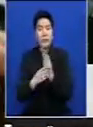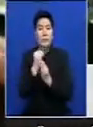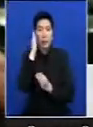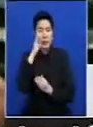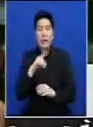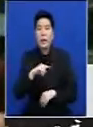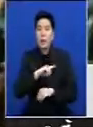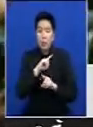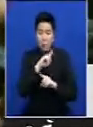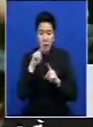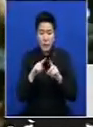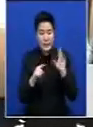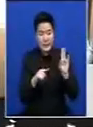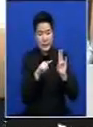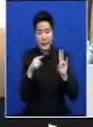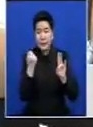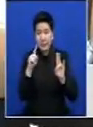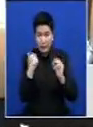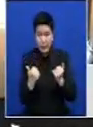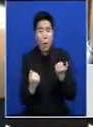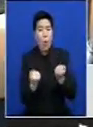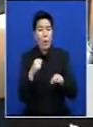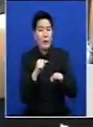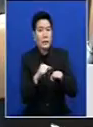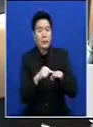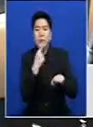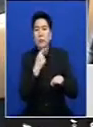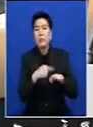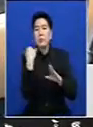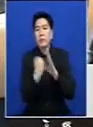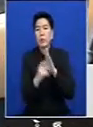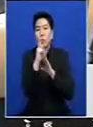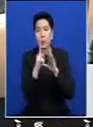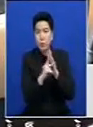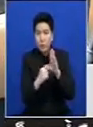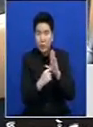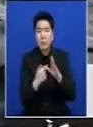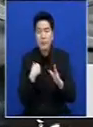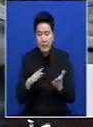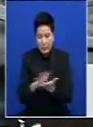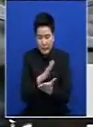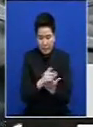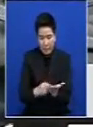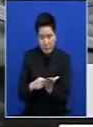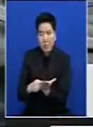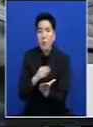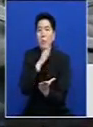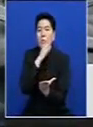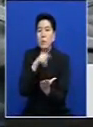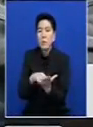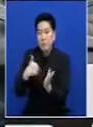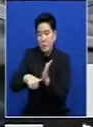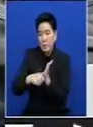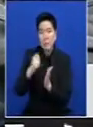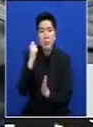แต่7ถึง11มีนาคมนี้รถยนต์คันนี้ชี้ชัดไปแล้วว่าผิดกฎหมายมีการสำแดงเอกสารเท็จชำระภาษีไม่คร